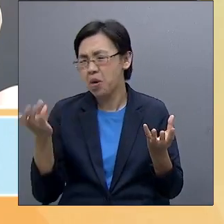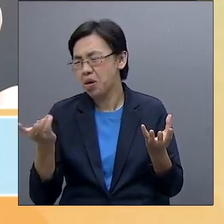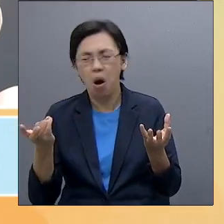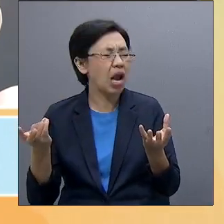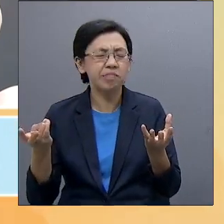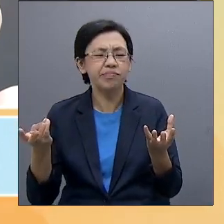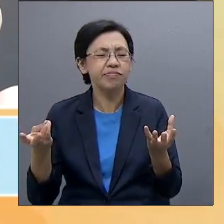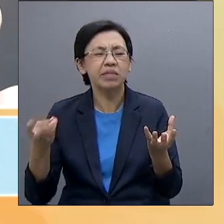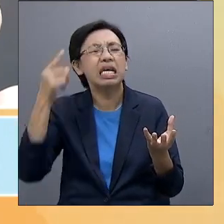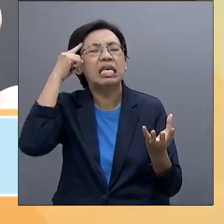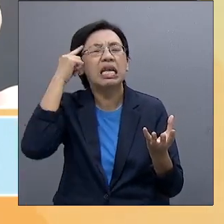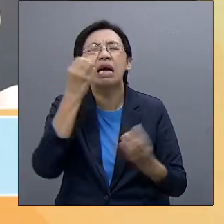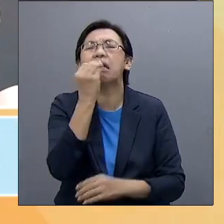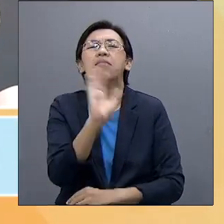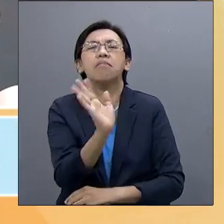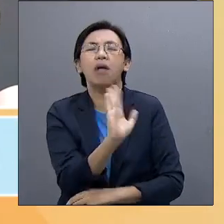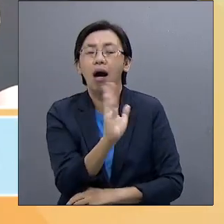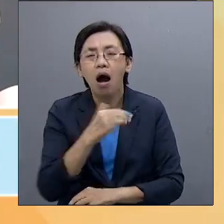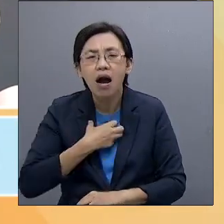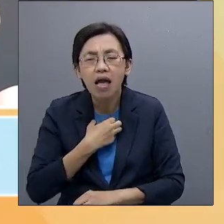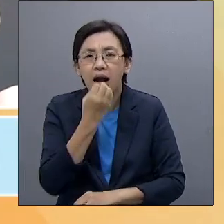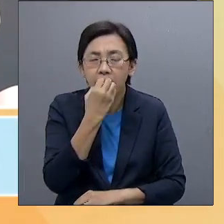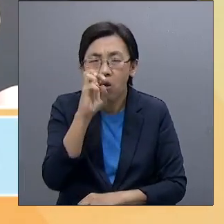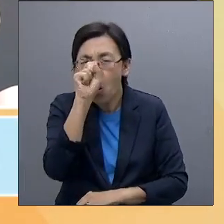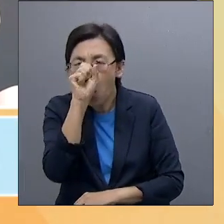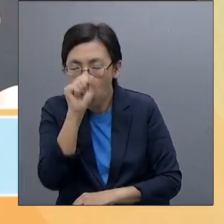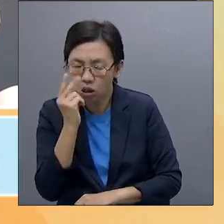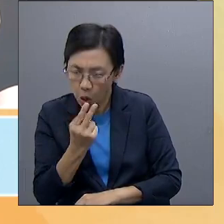แต่ในเมื่อถ้าแบบอยากกินอยากลองก็ต้องระมัดระวังแล้วก็ดูเรื่องของความปลอดภัยตร